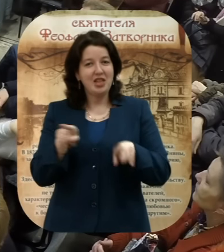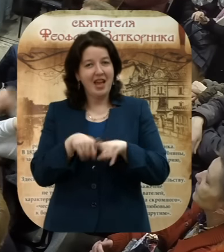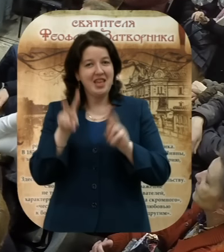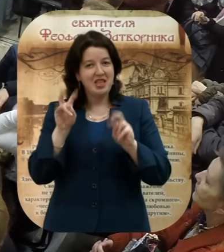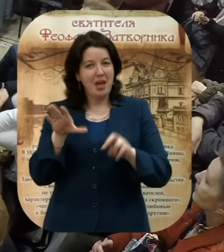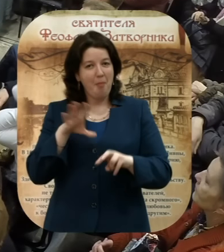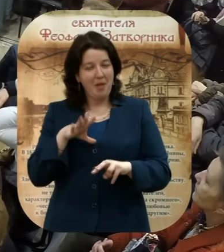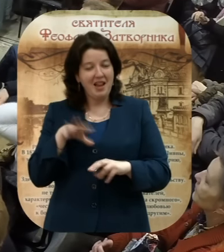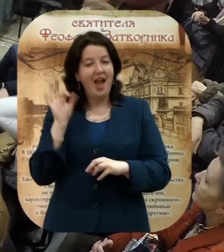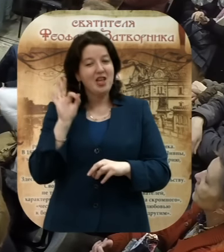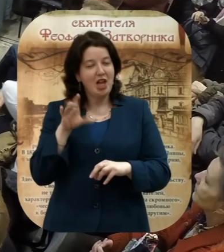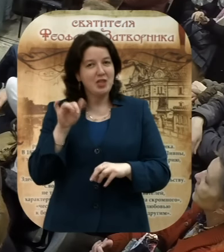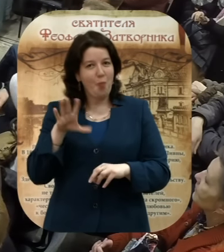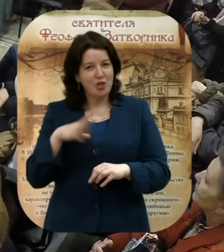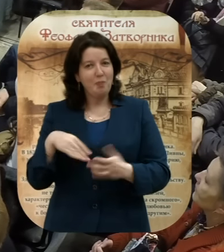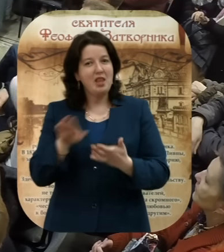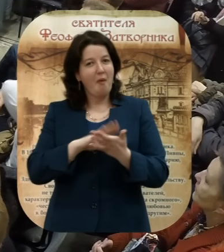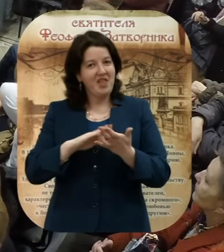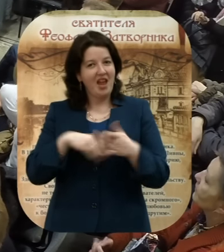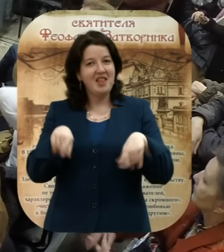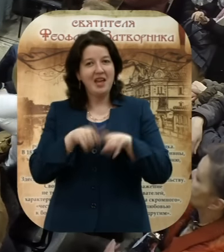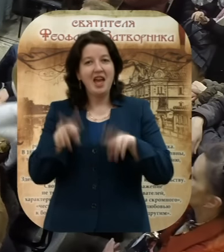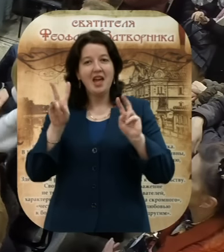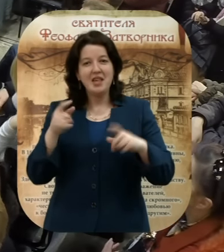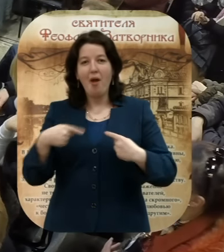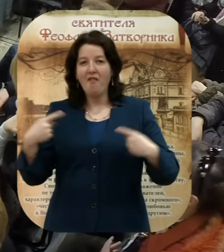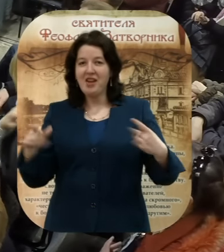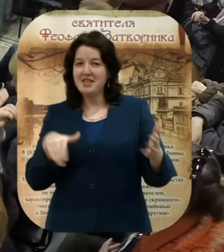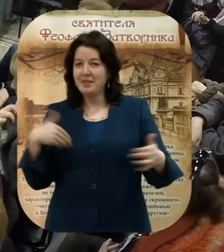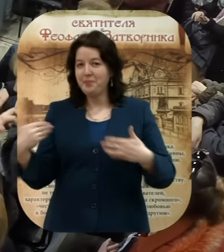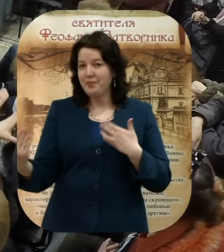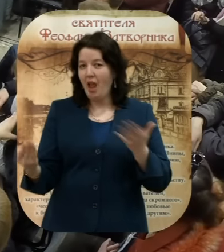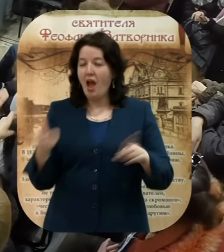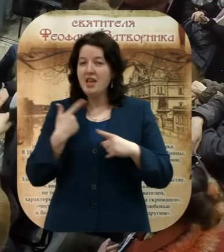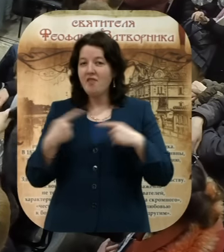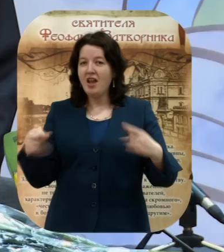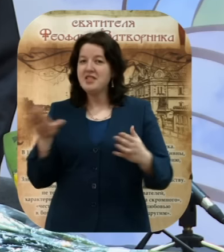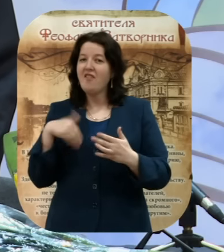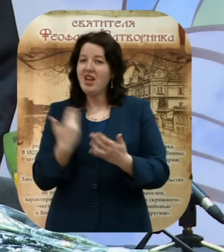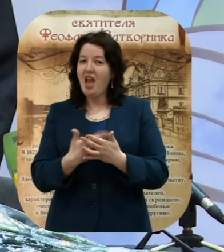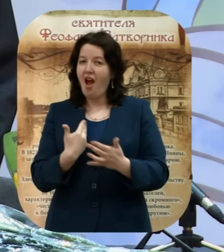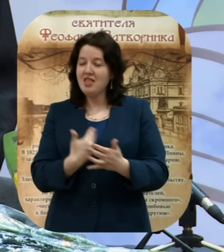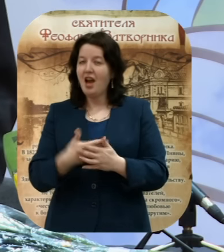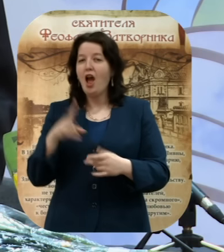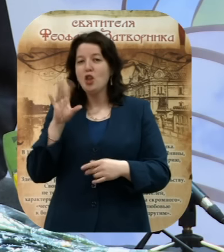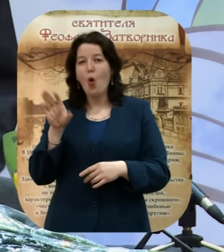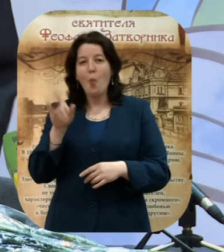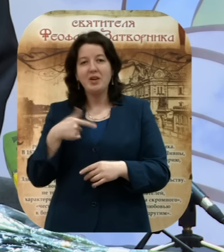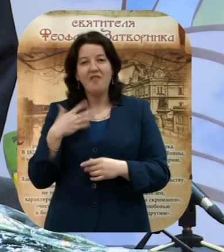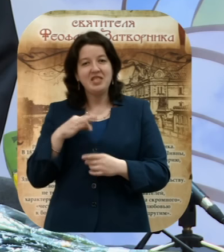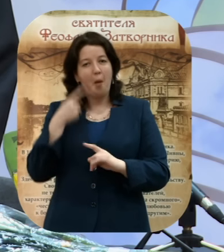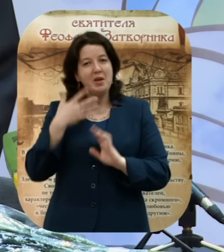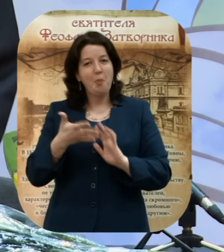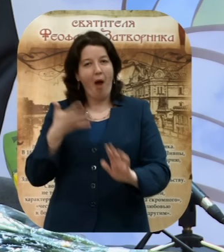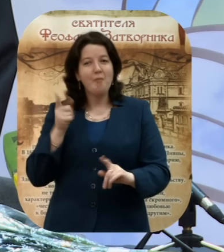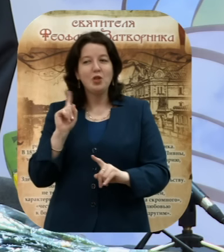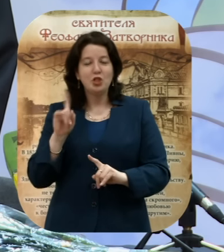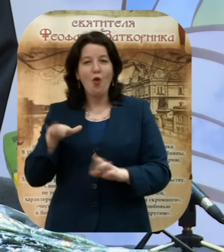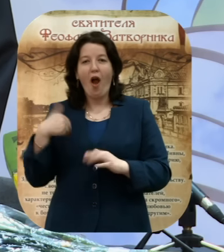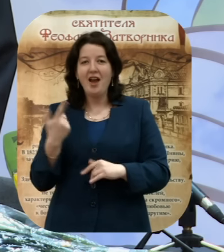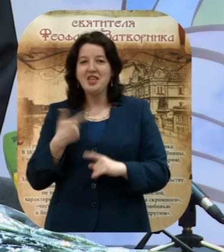уже часто, может быть, повторяются в разных ракурсах и в разных вариантах, но мы все понимаем, что